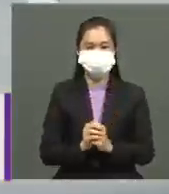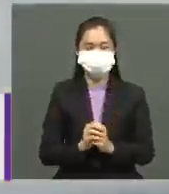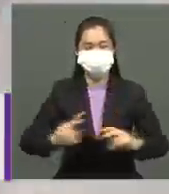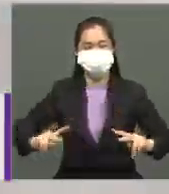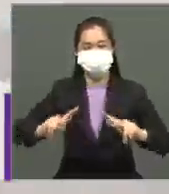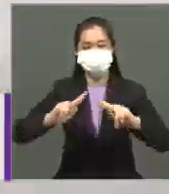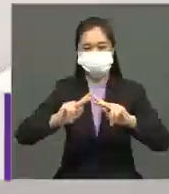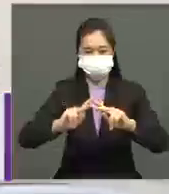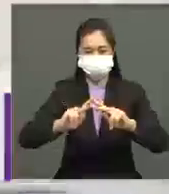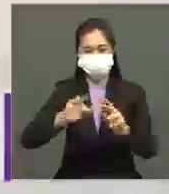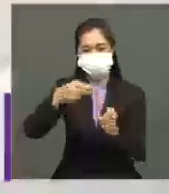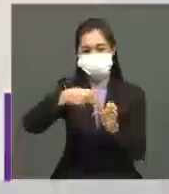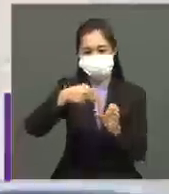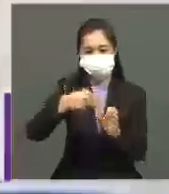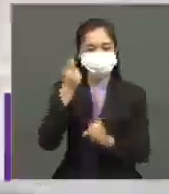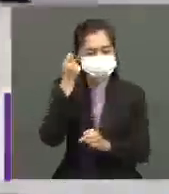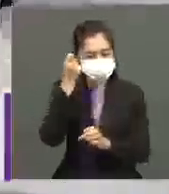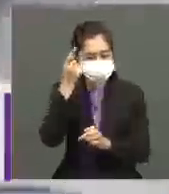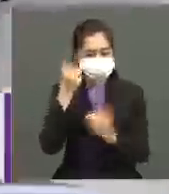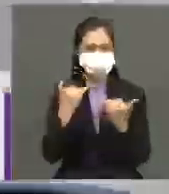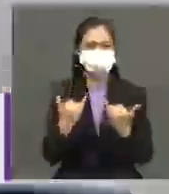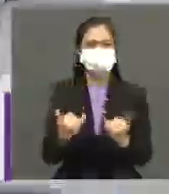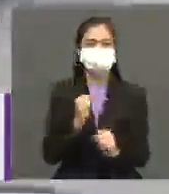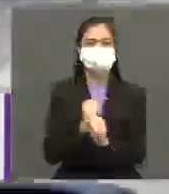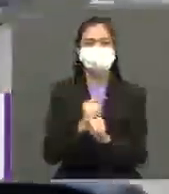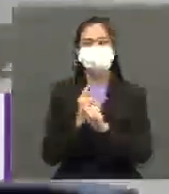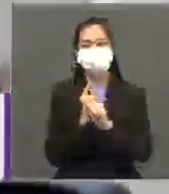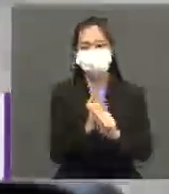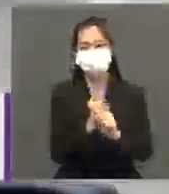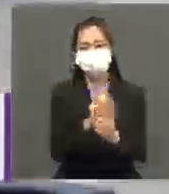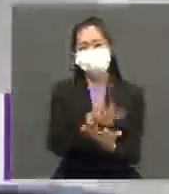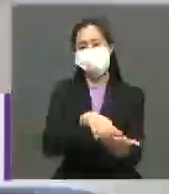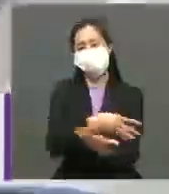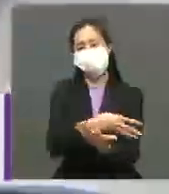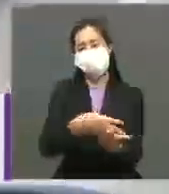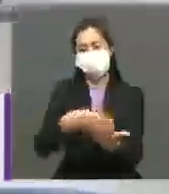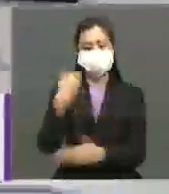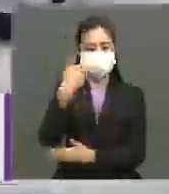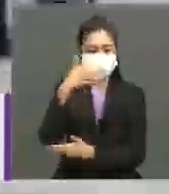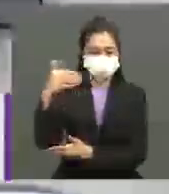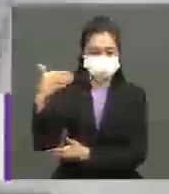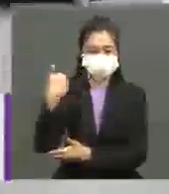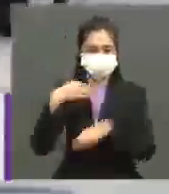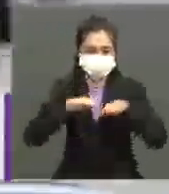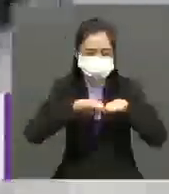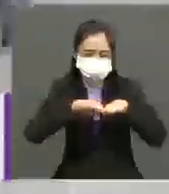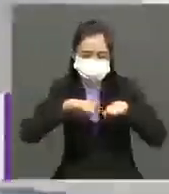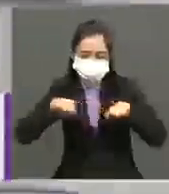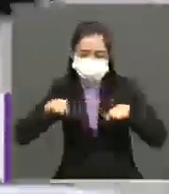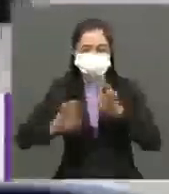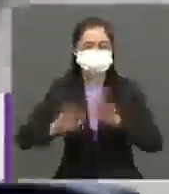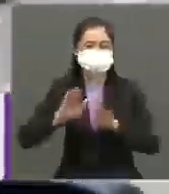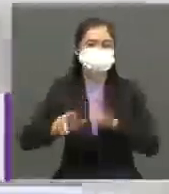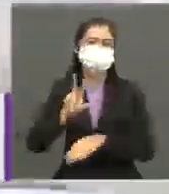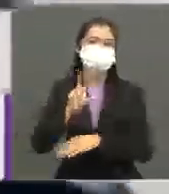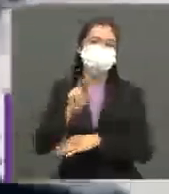ลังงานเองเข้าใจปัญหาทั้งหมดขณะนี้สิ่งที่ทำได้ตามนโยบายของคณะกรรมการพลังงานแห่งชาติก็คือตรึงราคาประมาณ30